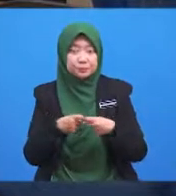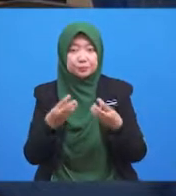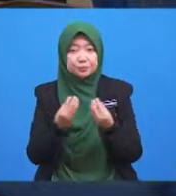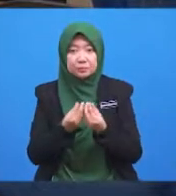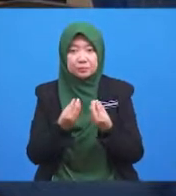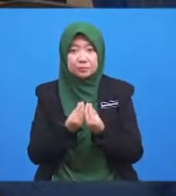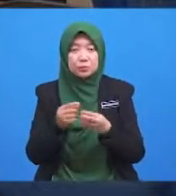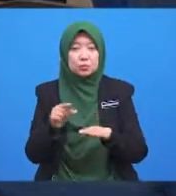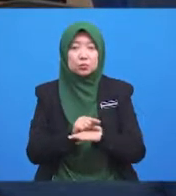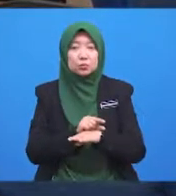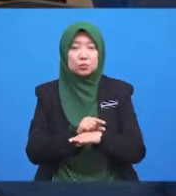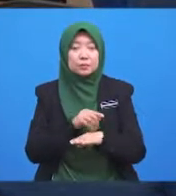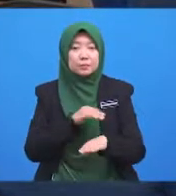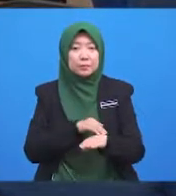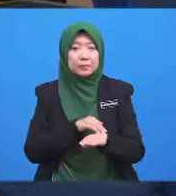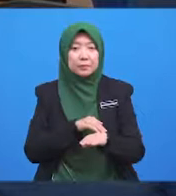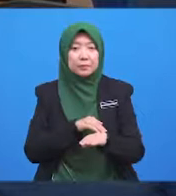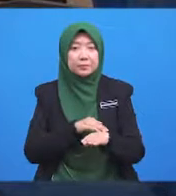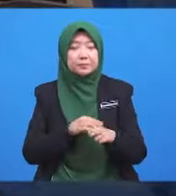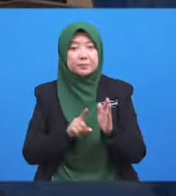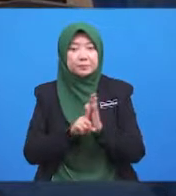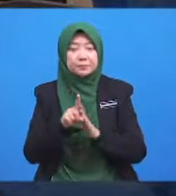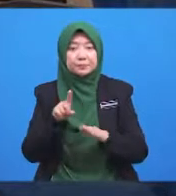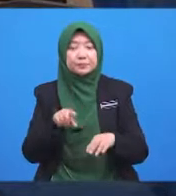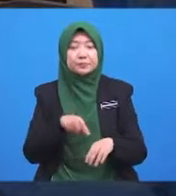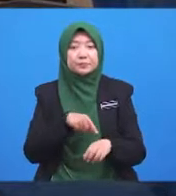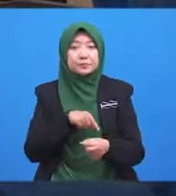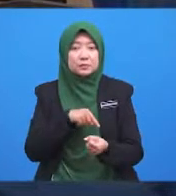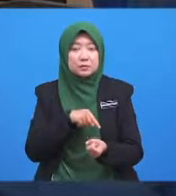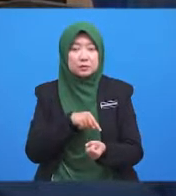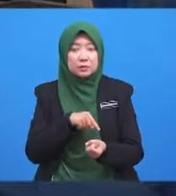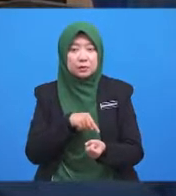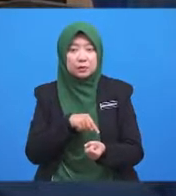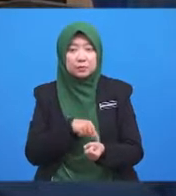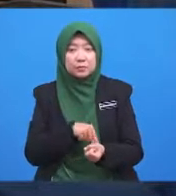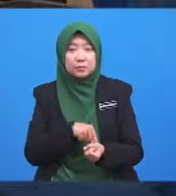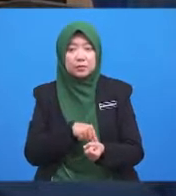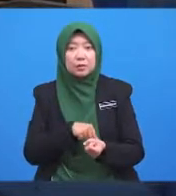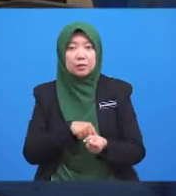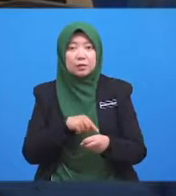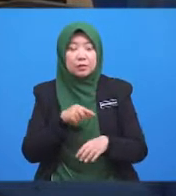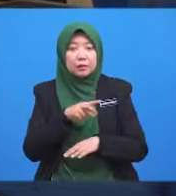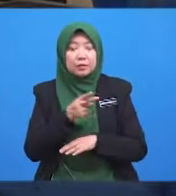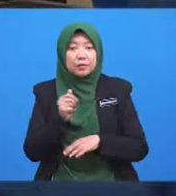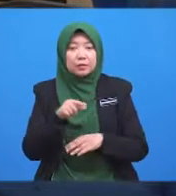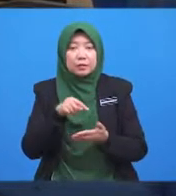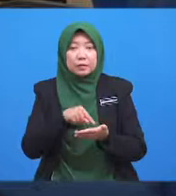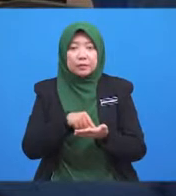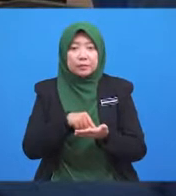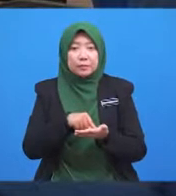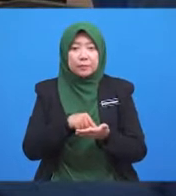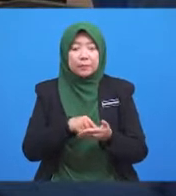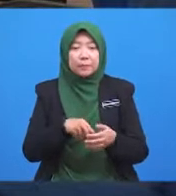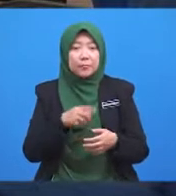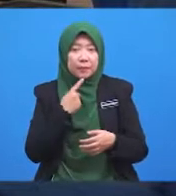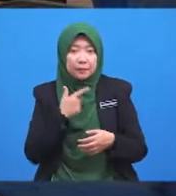elektrik digunakan pada gentian saraf. Hal ini dapat dicapai dengan sedikit arus untuk jangka masa yang